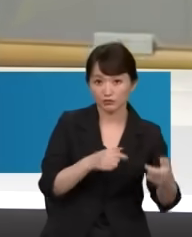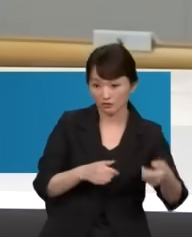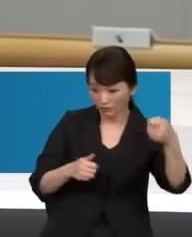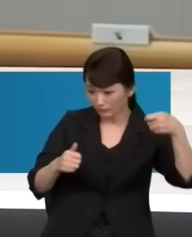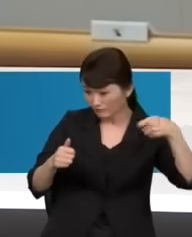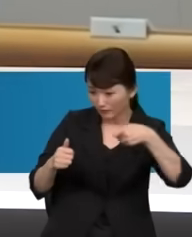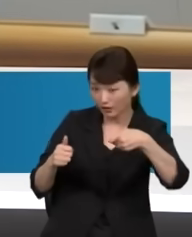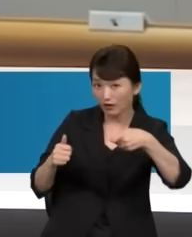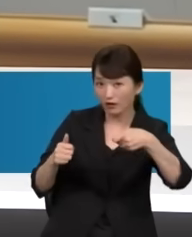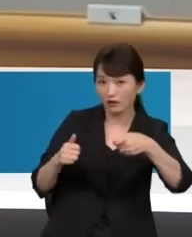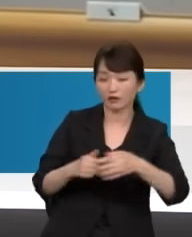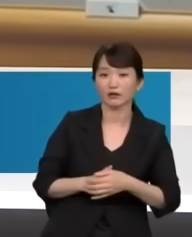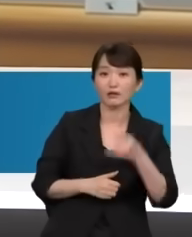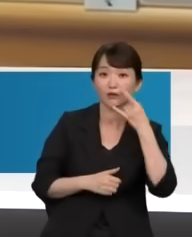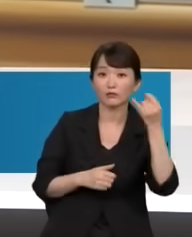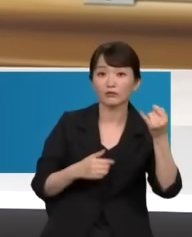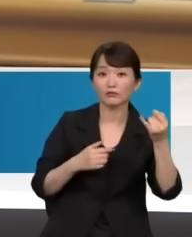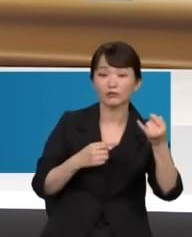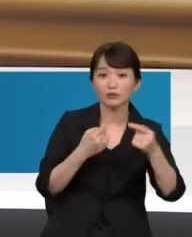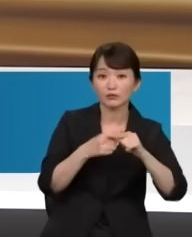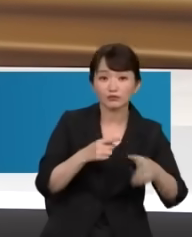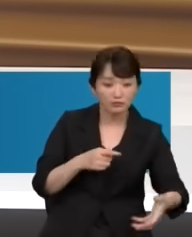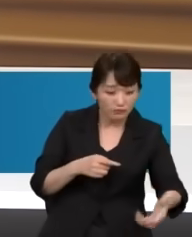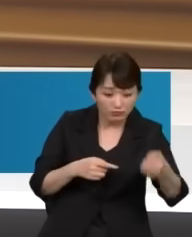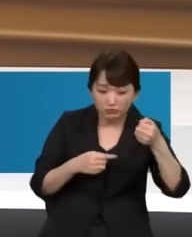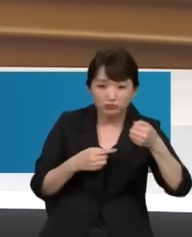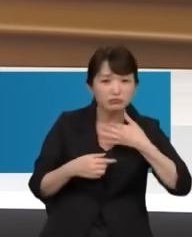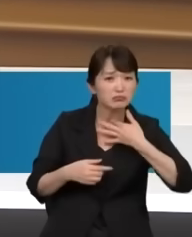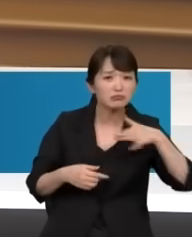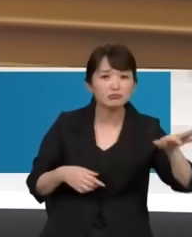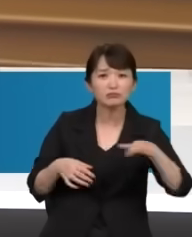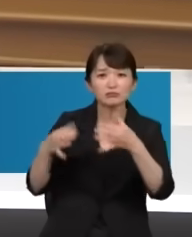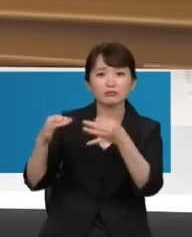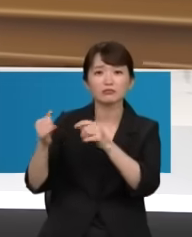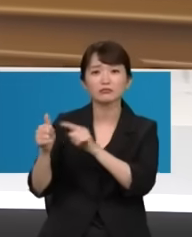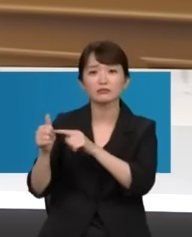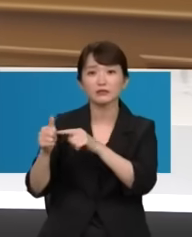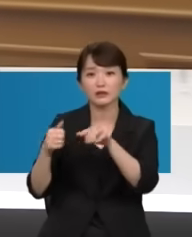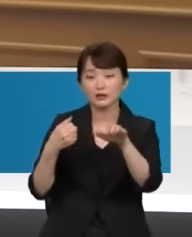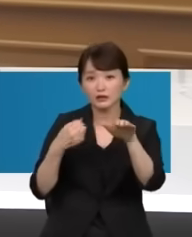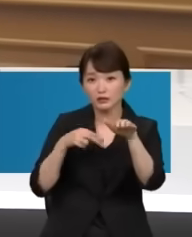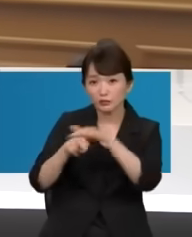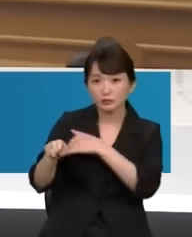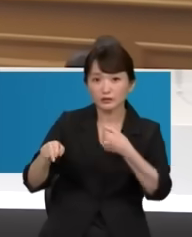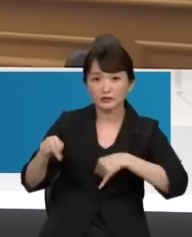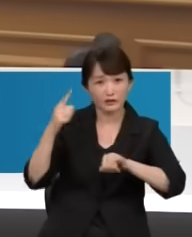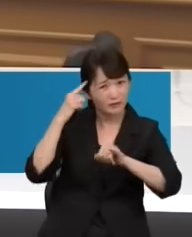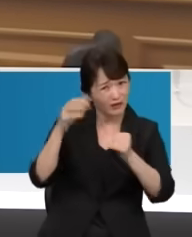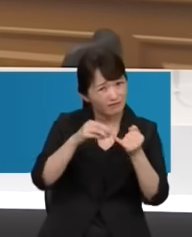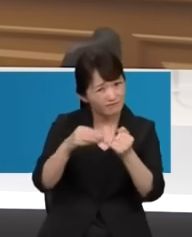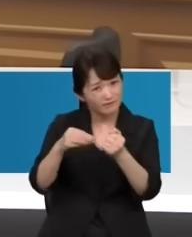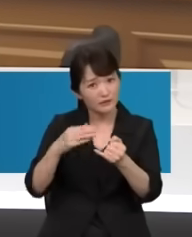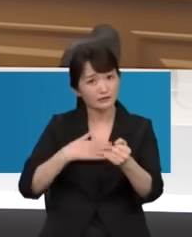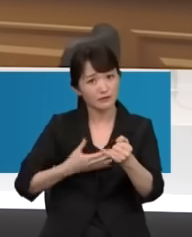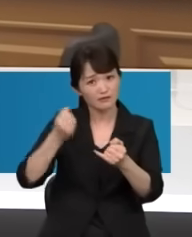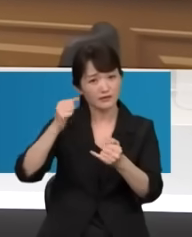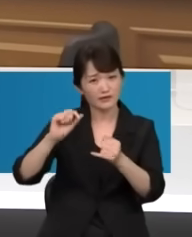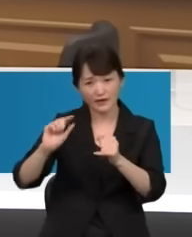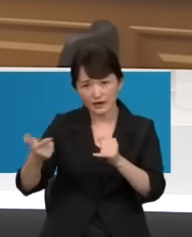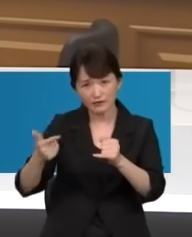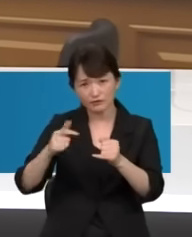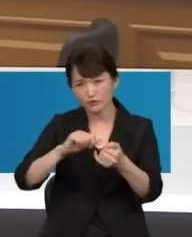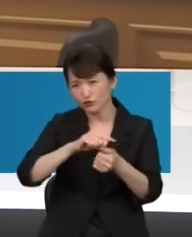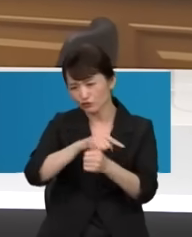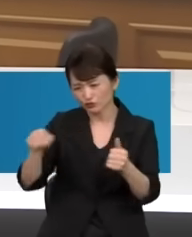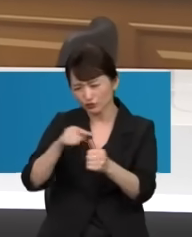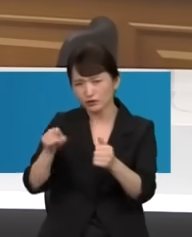주장했습니다. 어머니는 흉기를 잡은 적도 없다며 김레아가 도망치는 딸의 머리를 붙잡고 내 것이 안 되면 죽어야 한다고